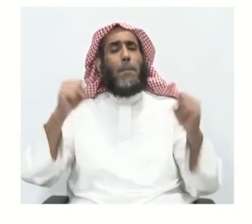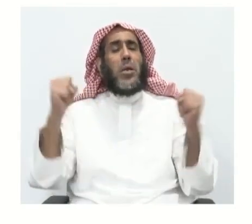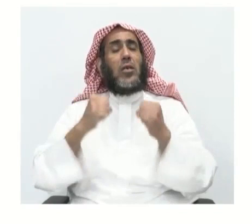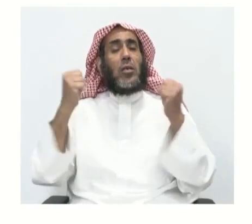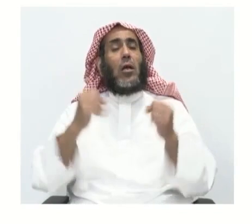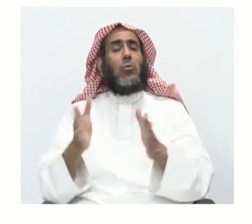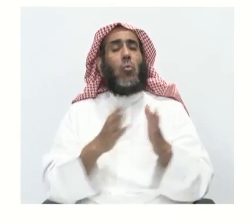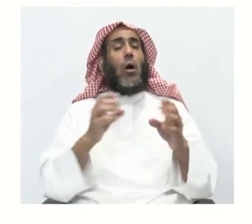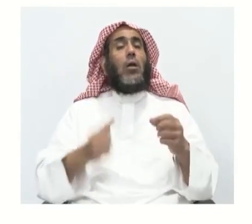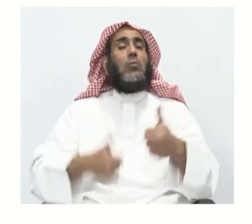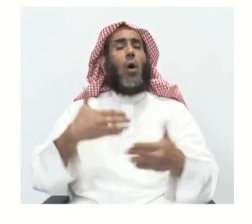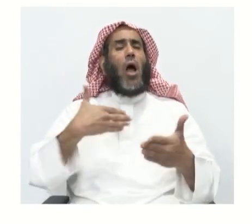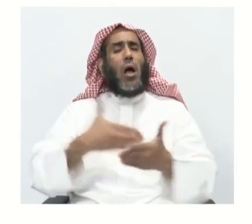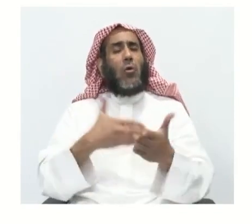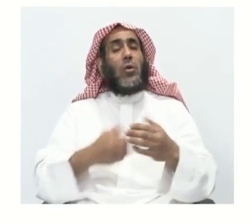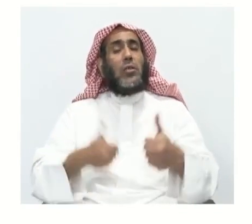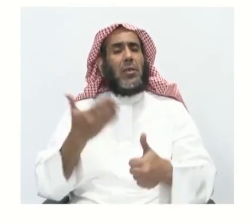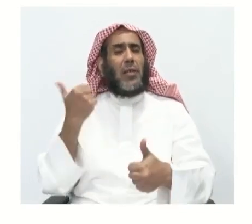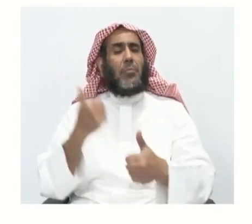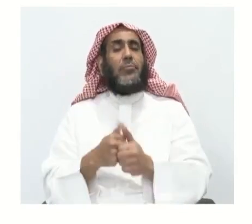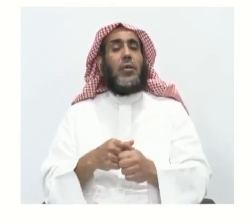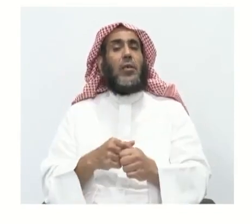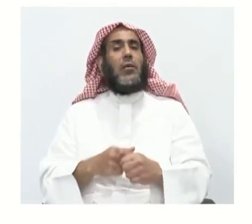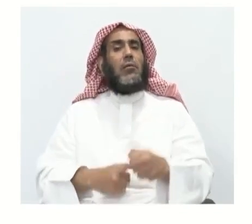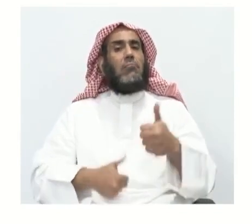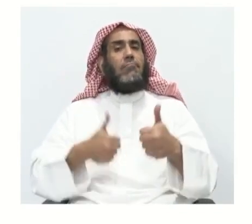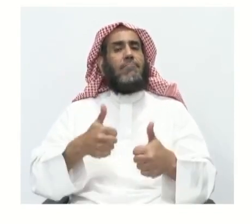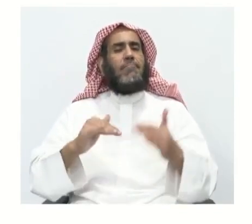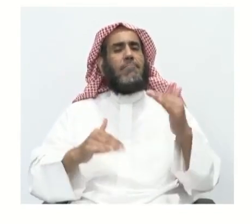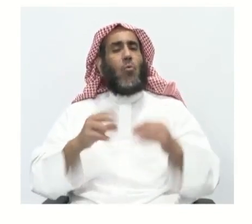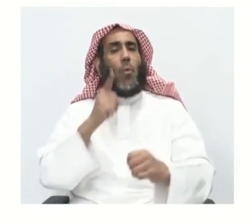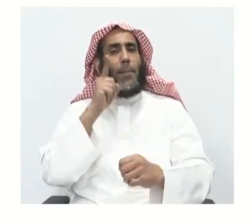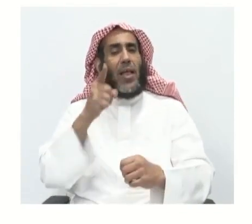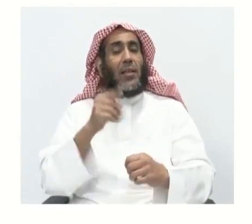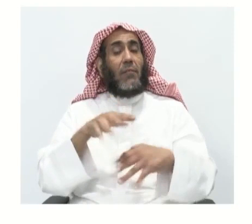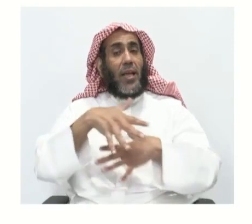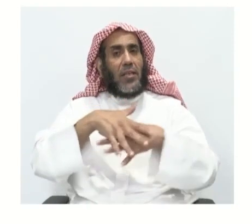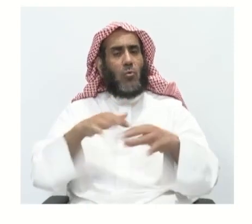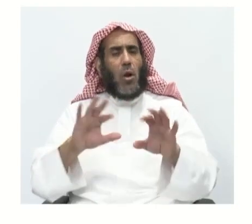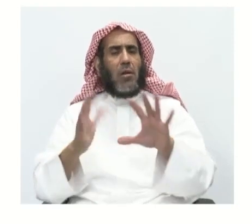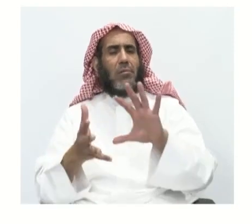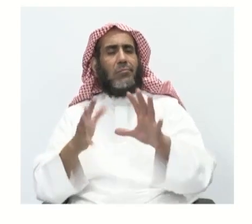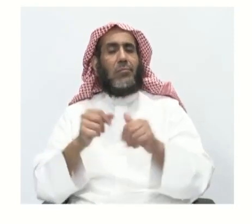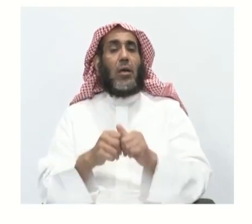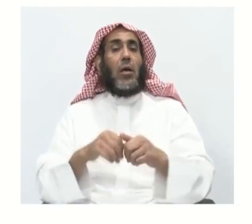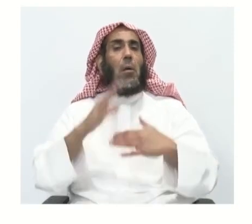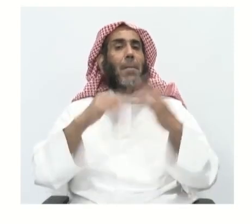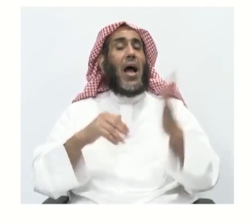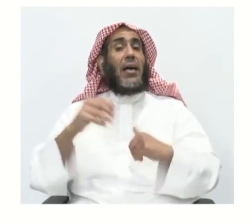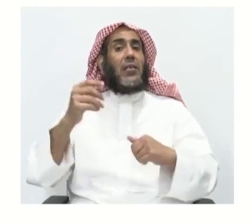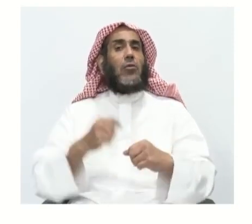والاختبارات واخرها الاختبار السابق قوم ذاتك فهذا الجدول قوم ذاتك هنا مهاره